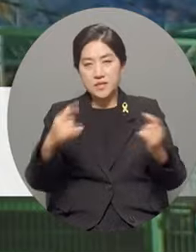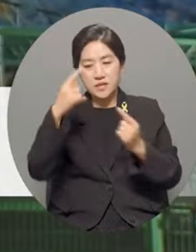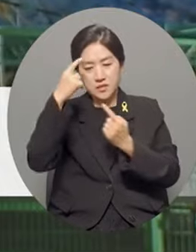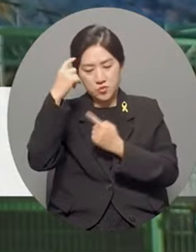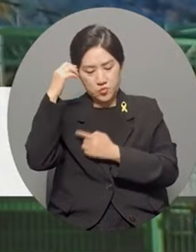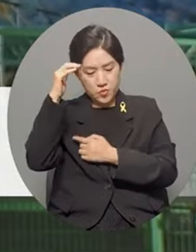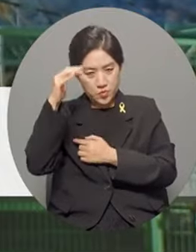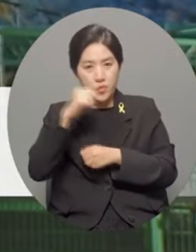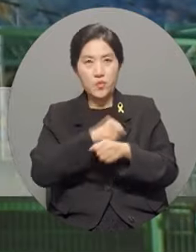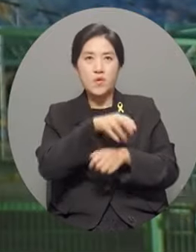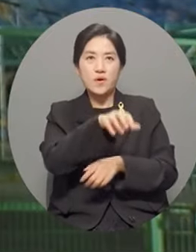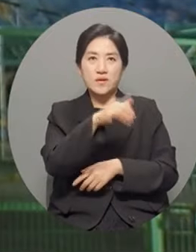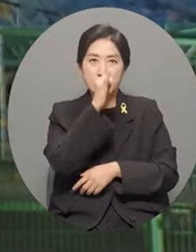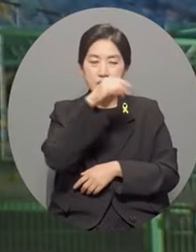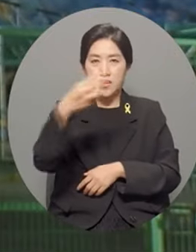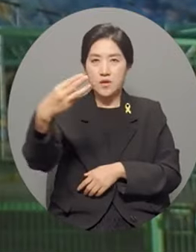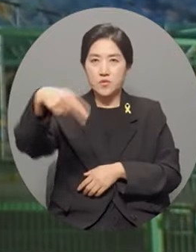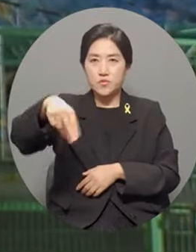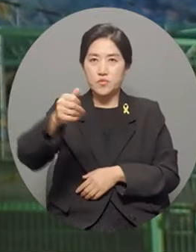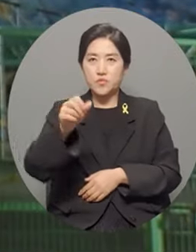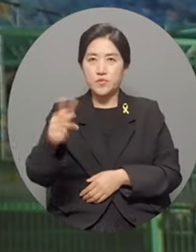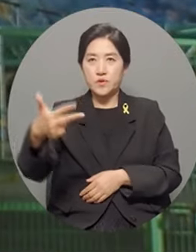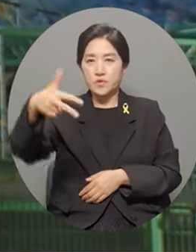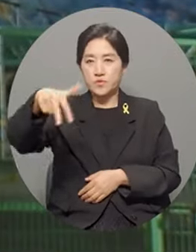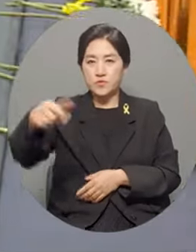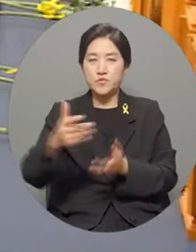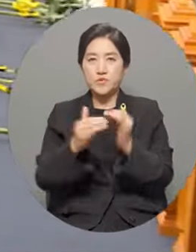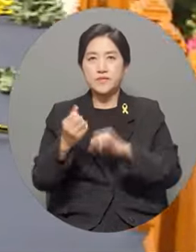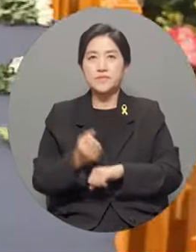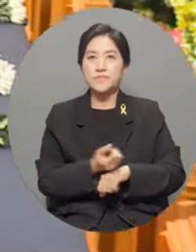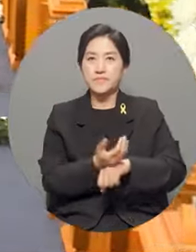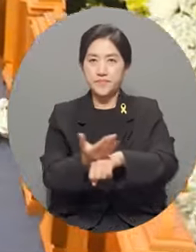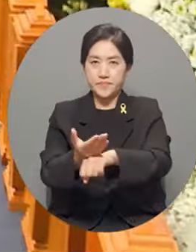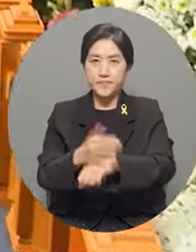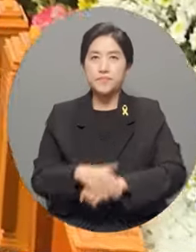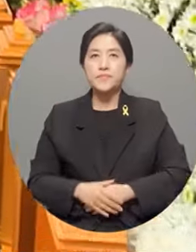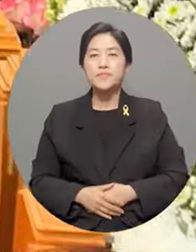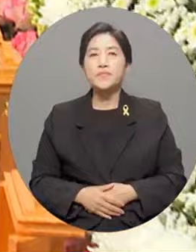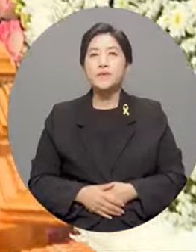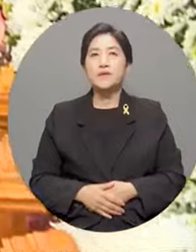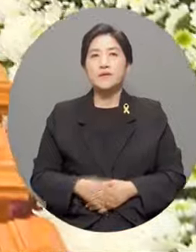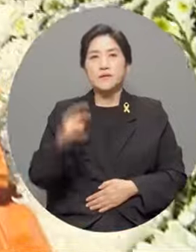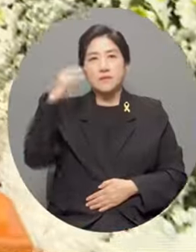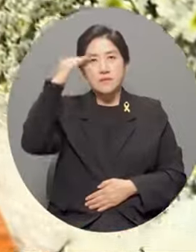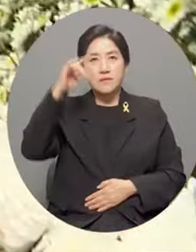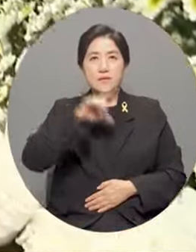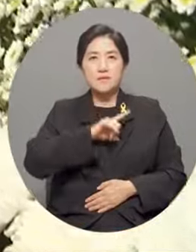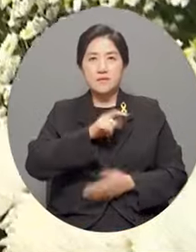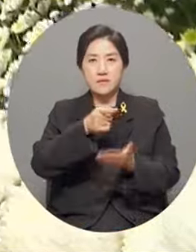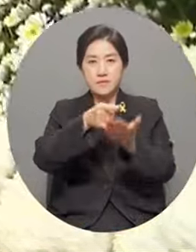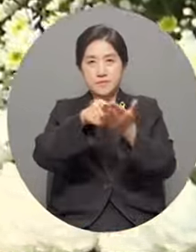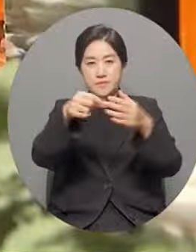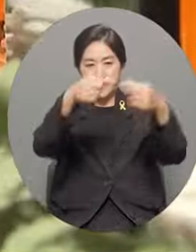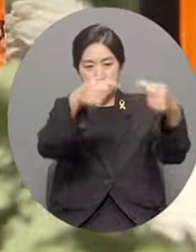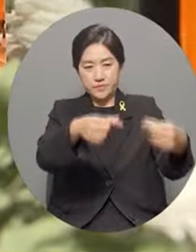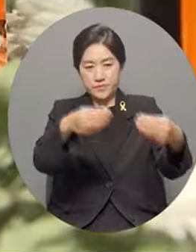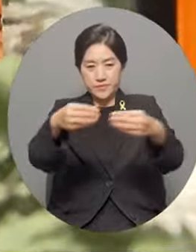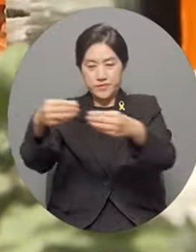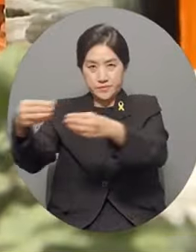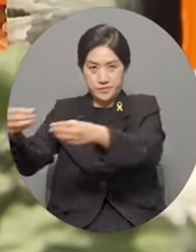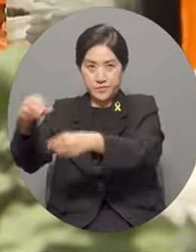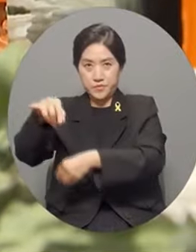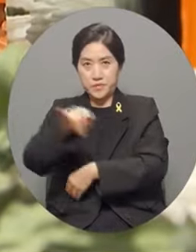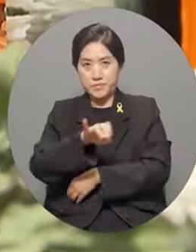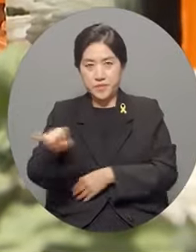엄수됐습니다 류현 기자가 전해드립니다 그리운 이름이 새겨진 위 앞에 유족들이